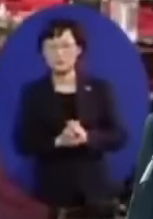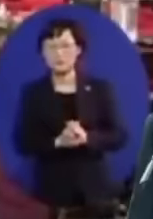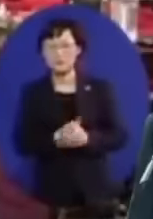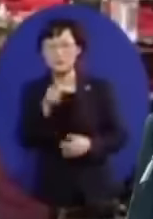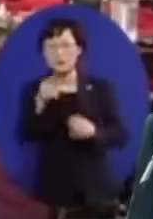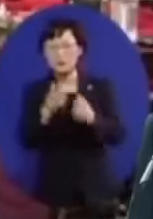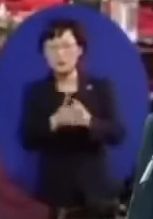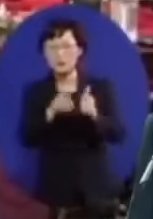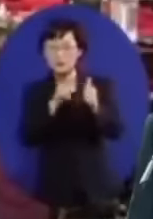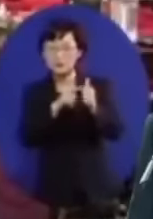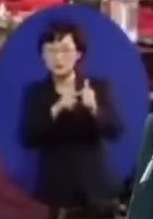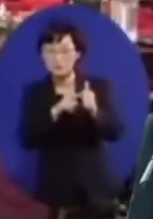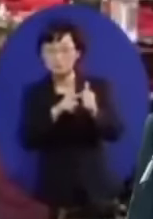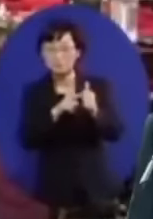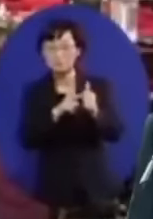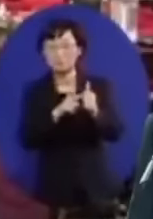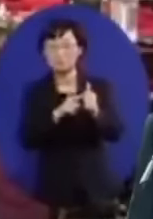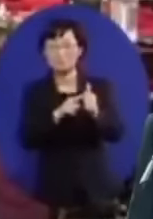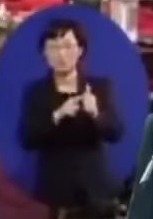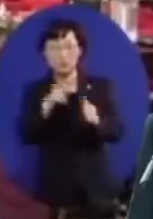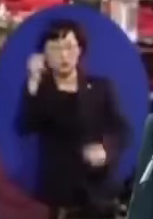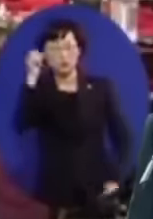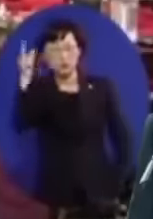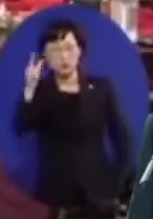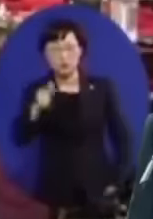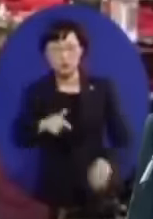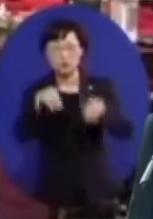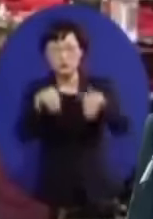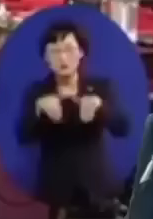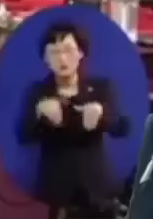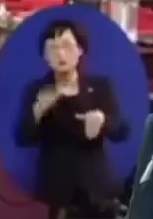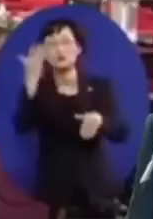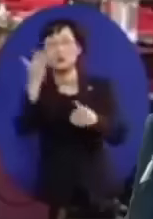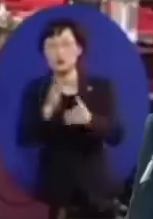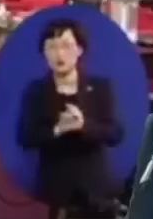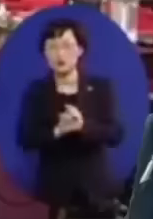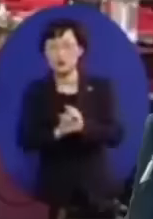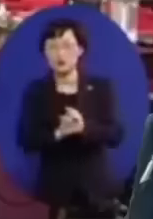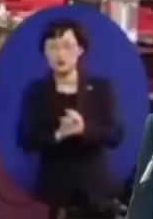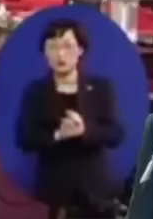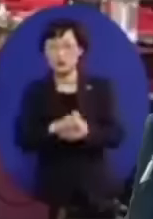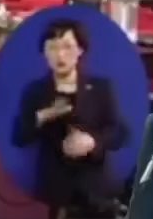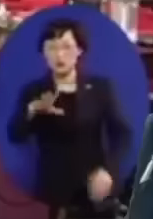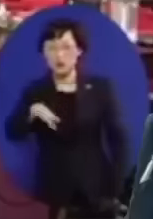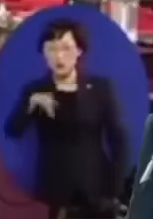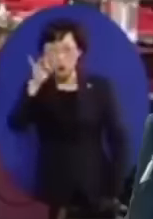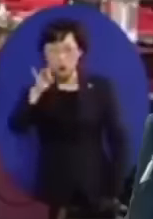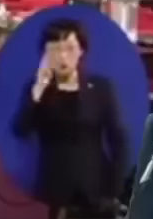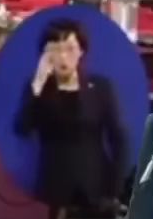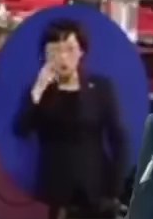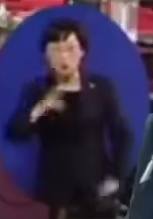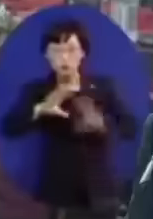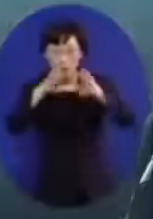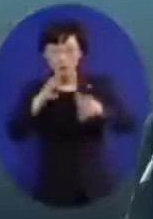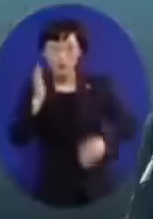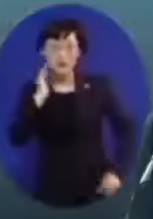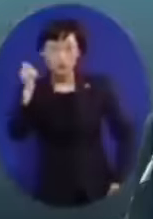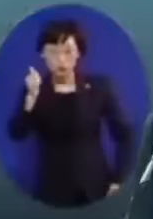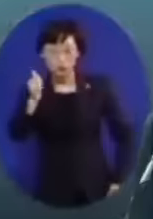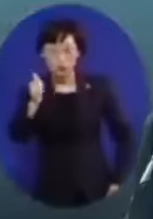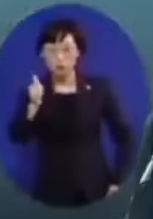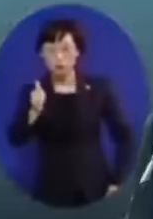그래서 그는 아주 훌륭한 대신이 되지 않습니까? 미국 초대 대통령 조지 워싱턴은 당신의 가슴 속에